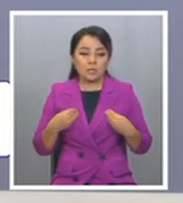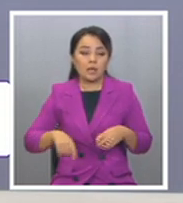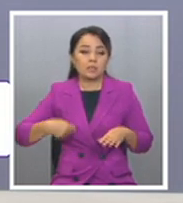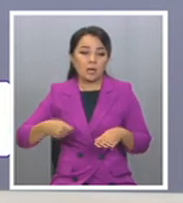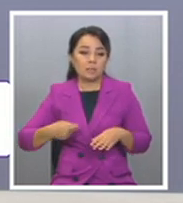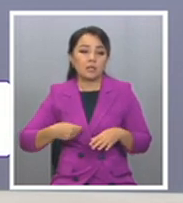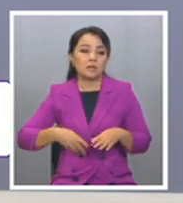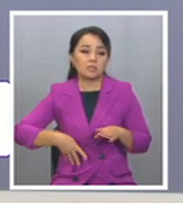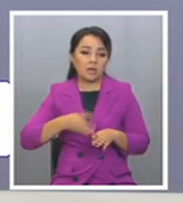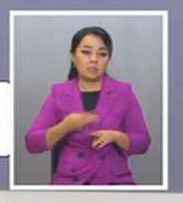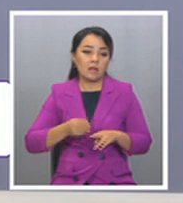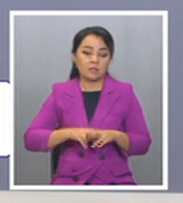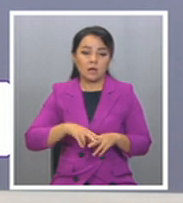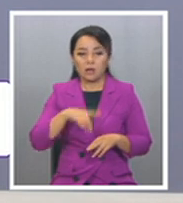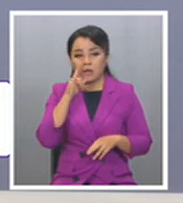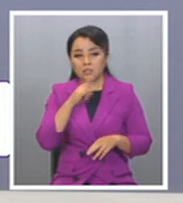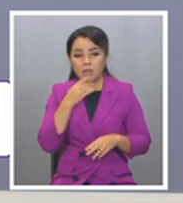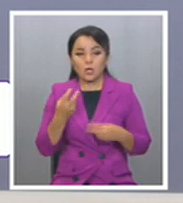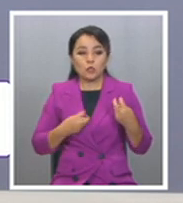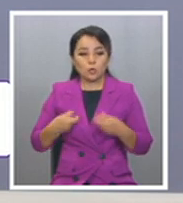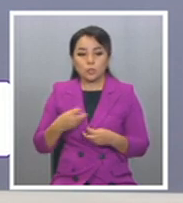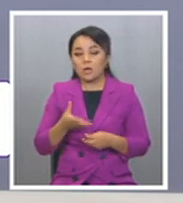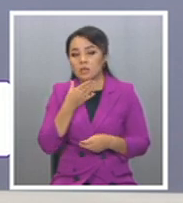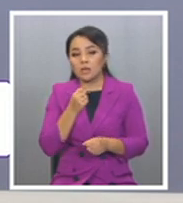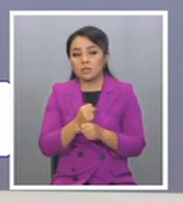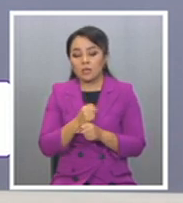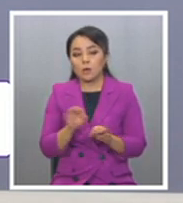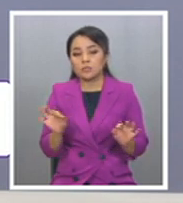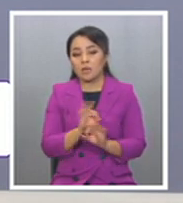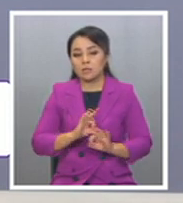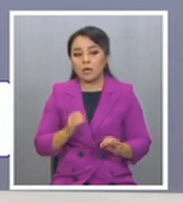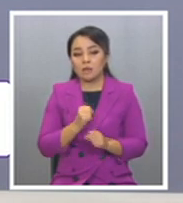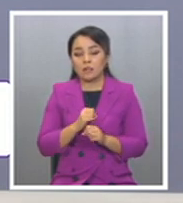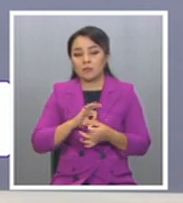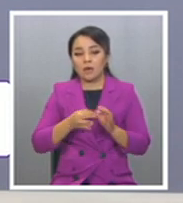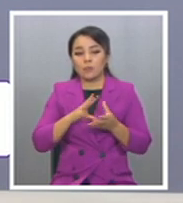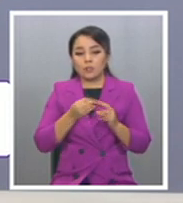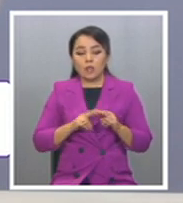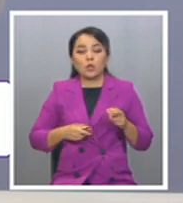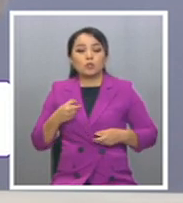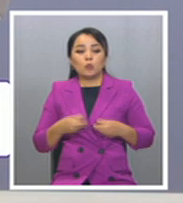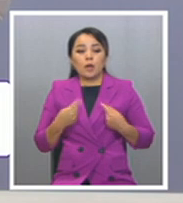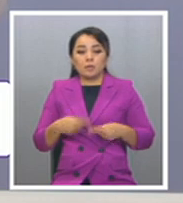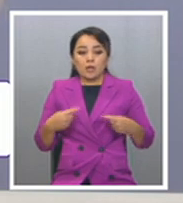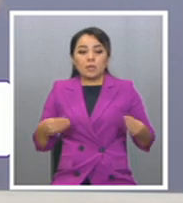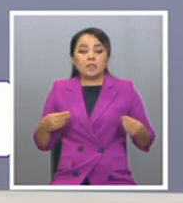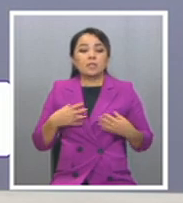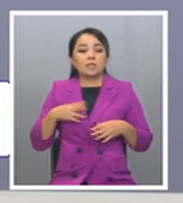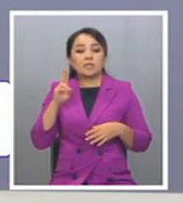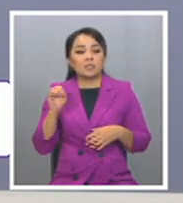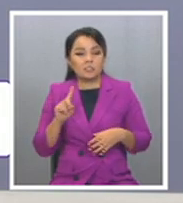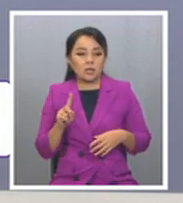және қазақтар жүнді керемет өңдейтіндігі туралы және де жүннен неше түрлі киіз